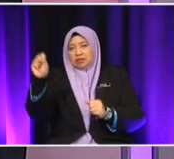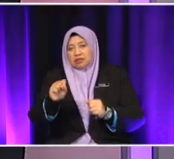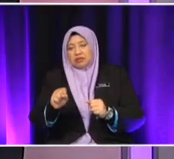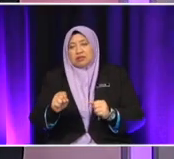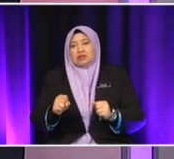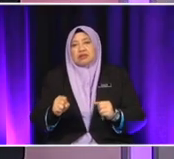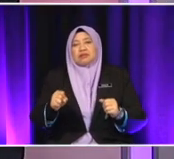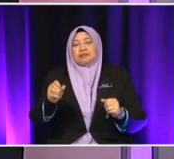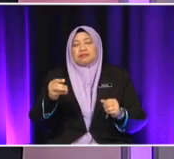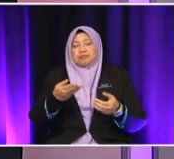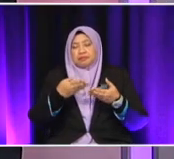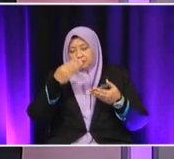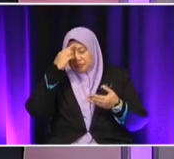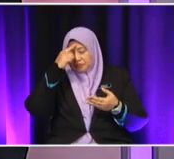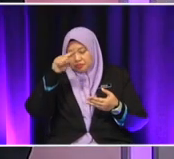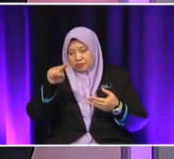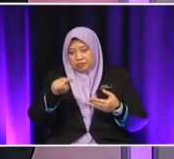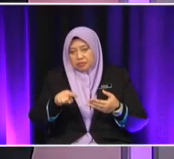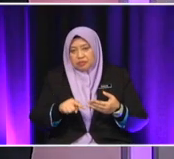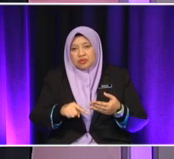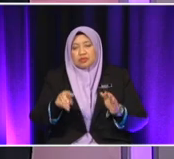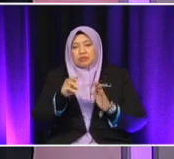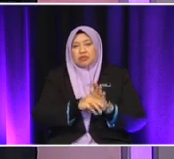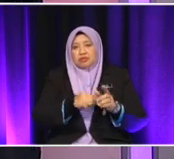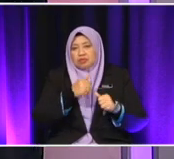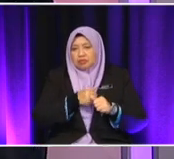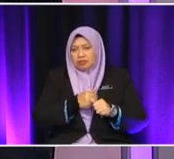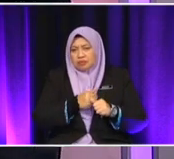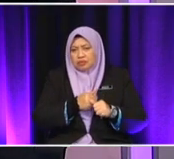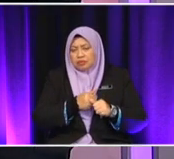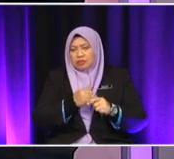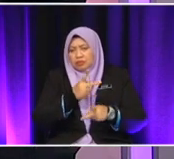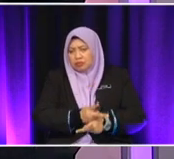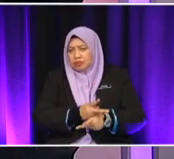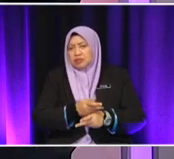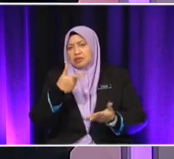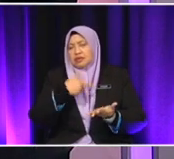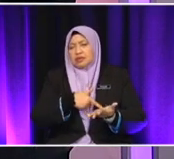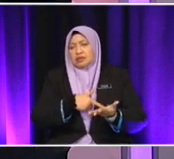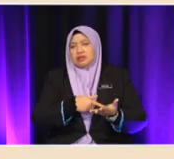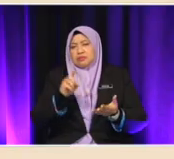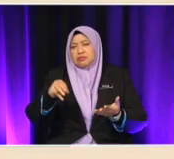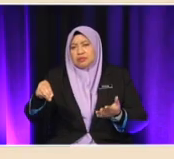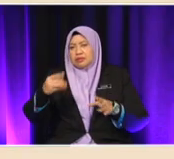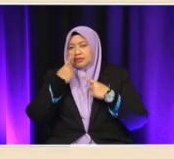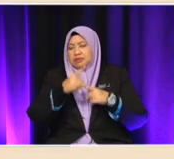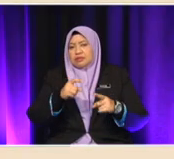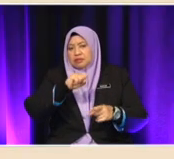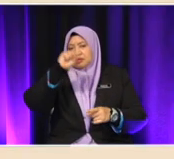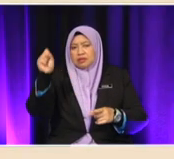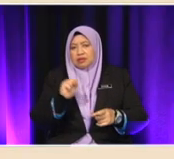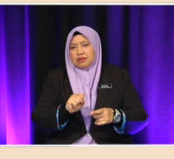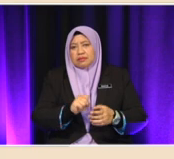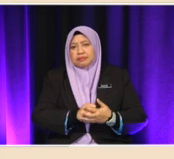mengukuhkan lagi pelajar kita untuk menjawab soal alat Oke antara berikut yang manakah menyebabkan berlakunya